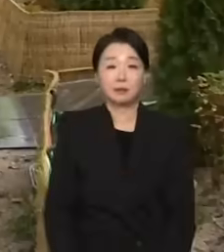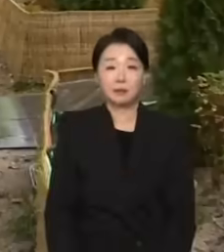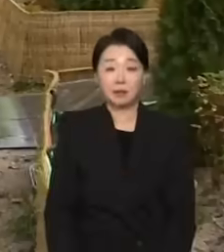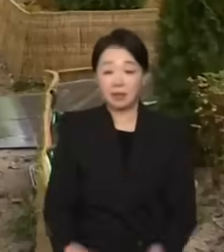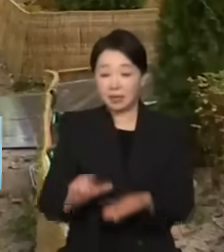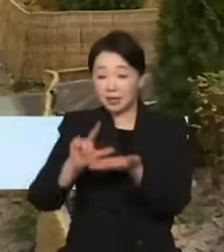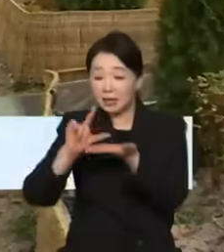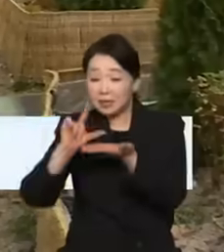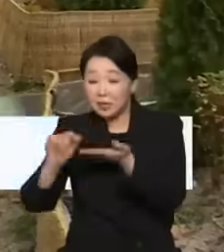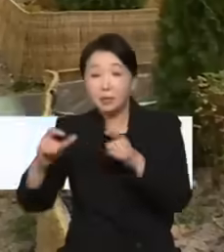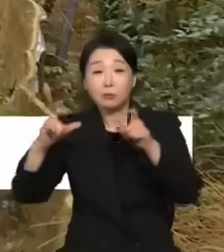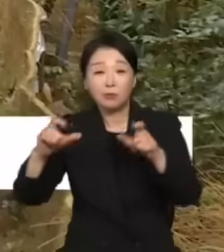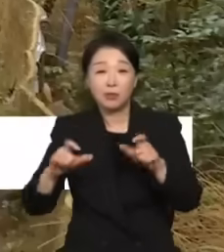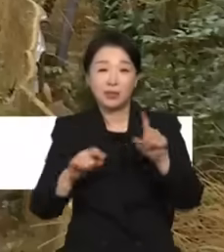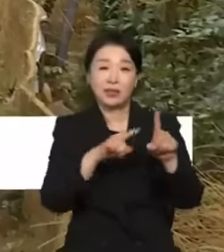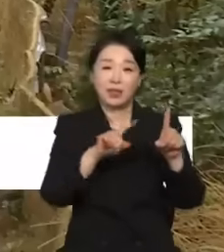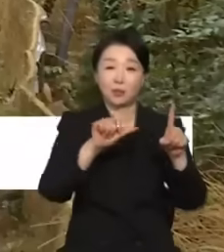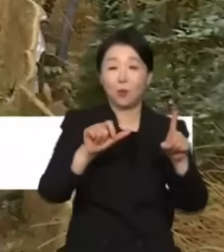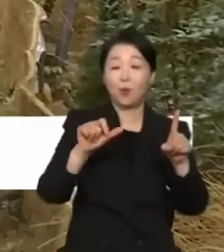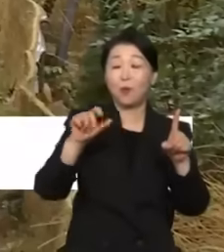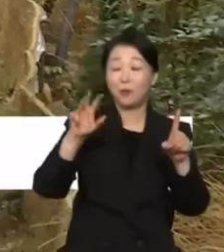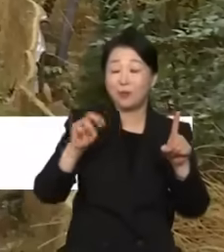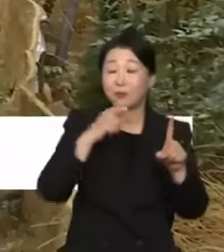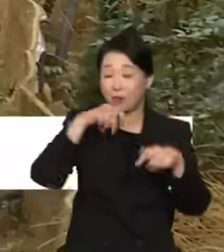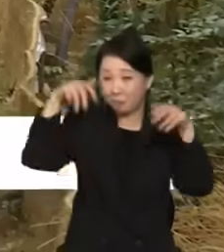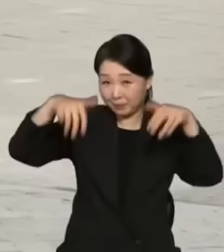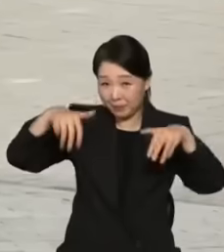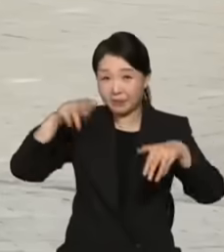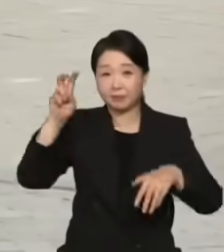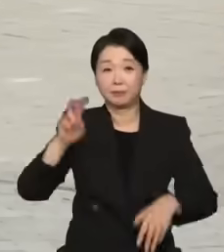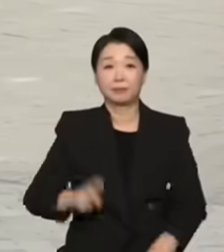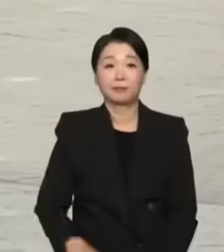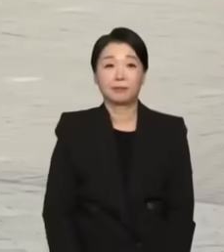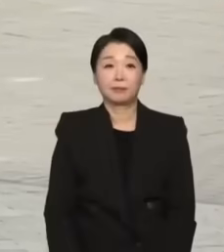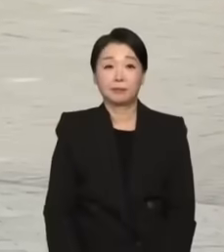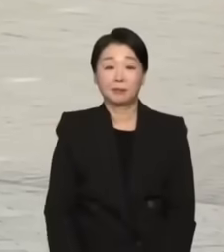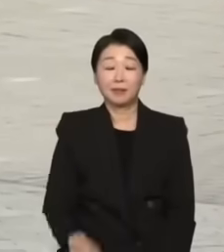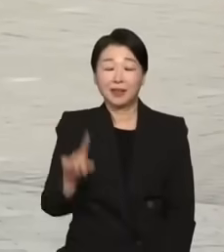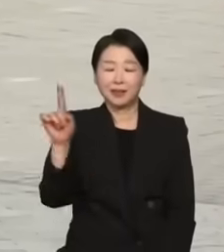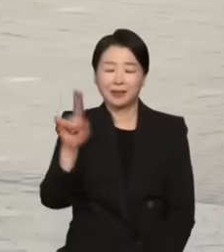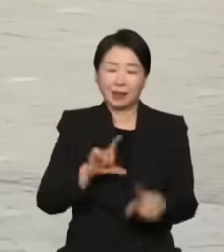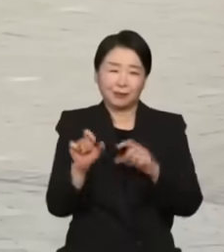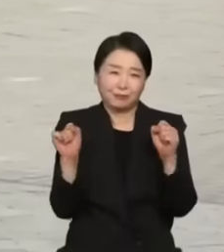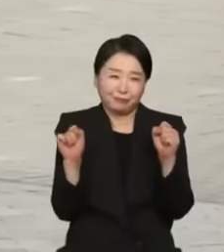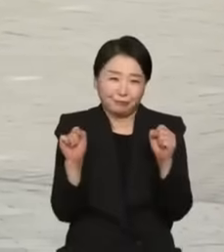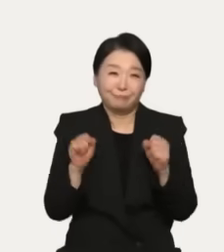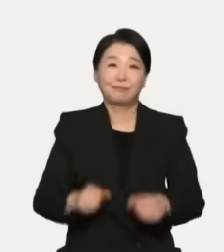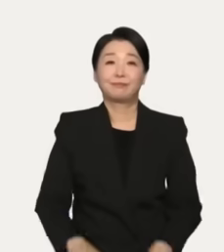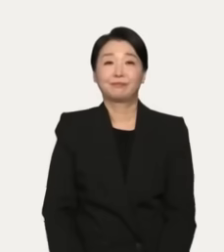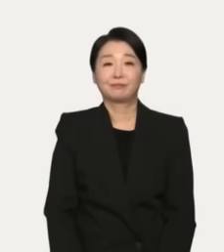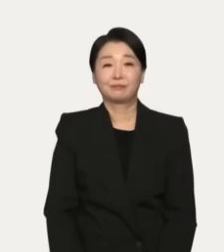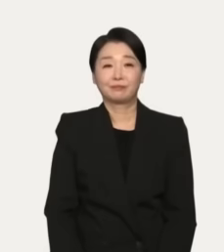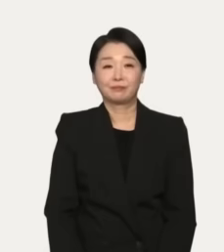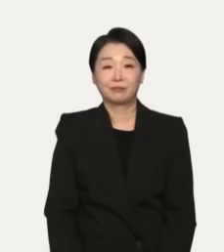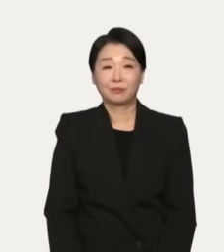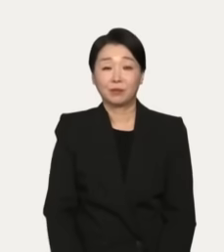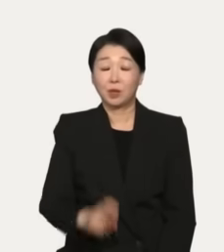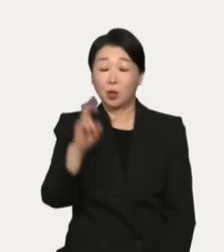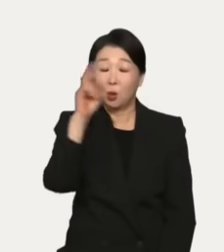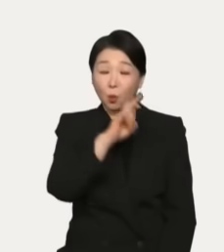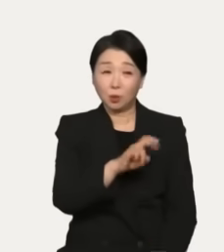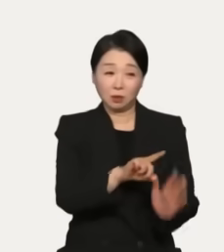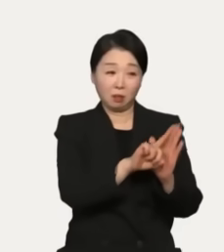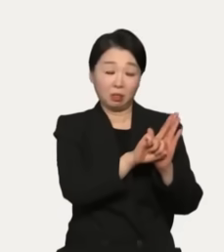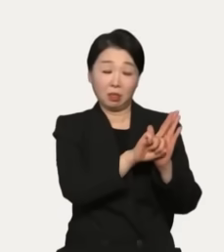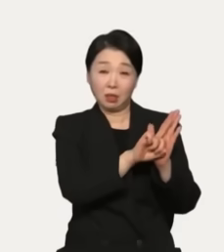일부 지역엔 1에서 5mm의 비가 내리겠습니다. 내일은 더 춥겠습니다. 오전